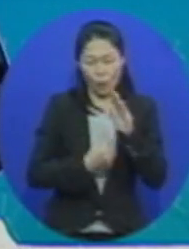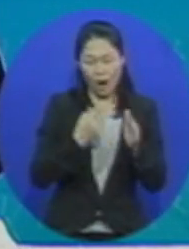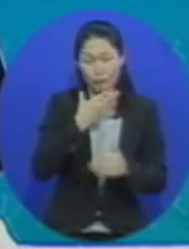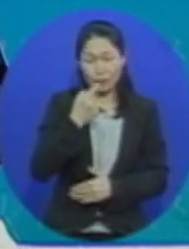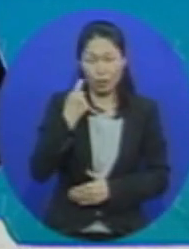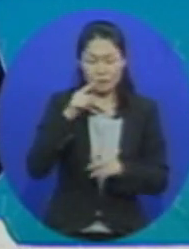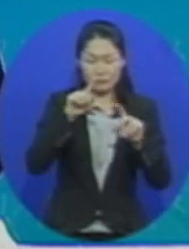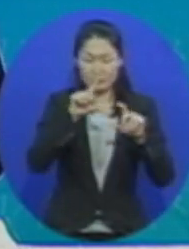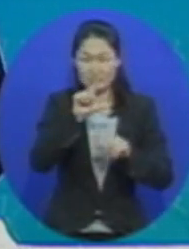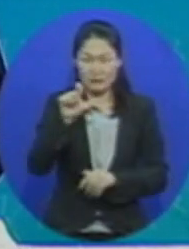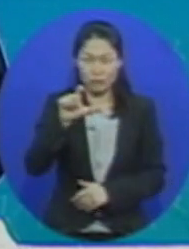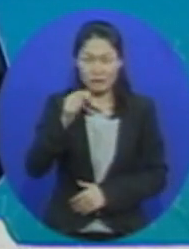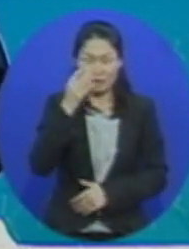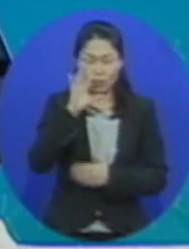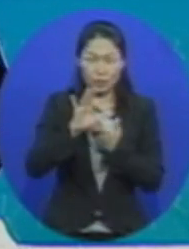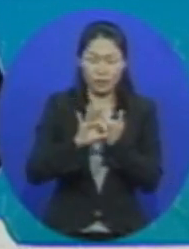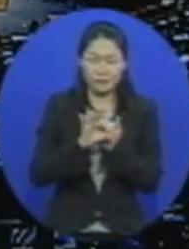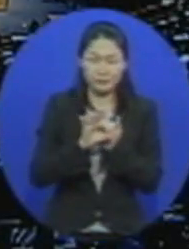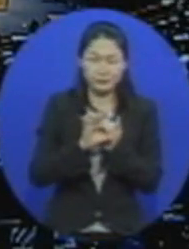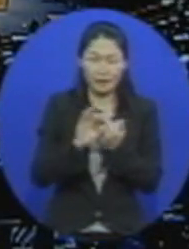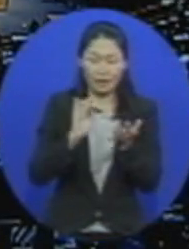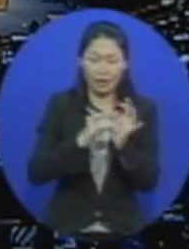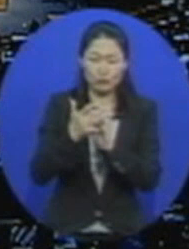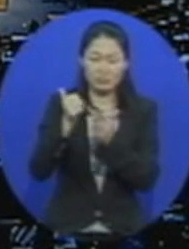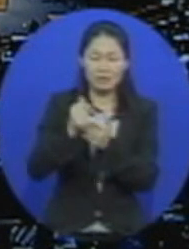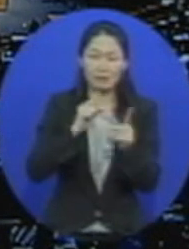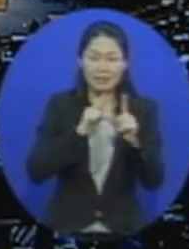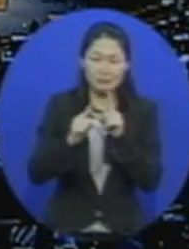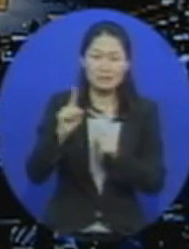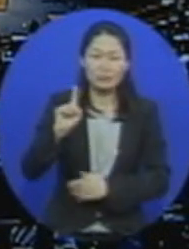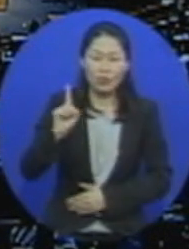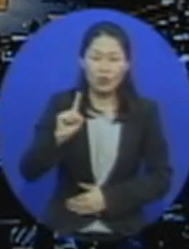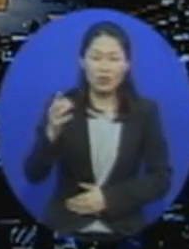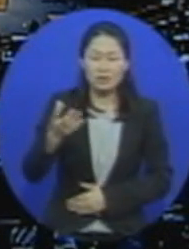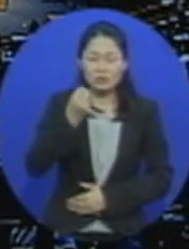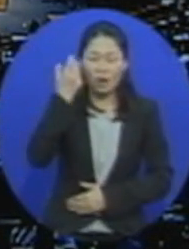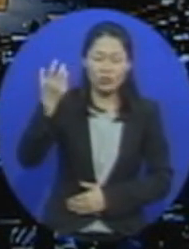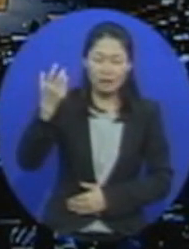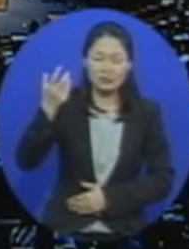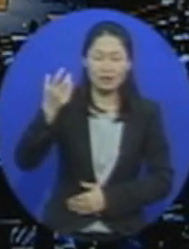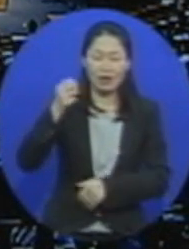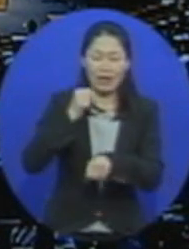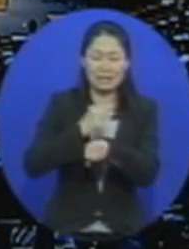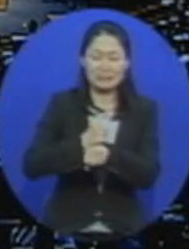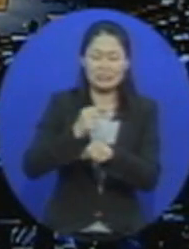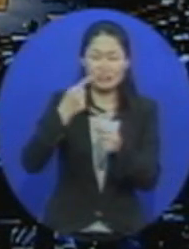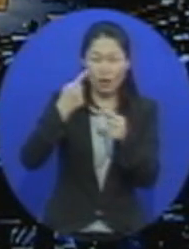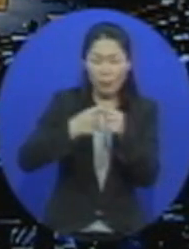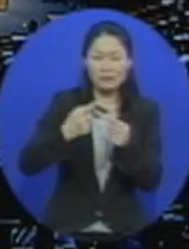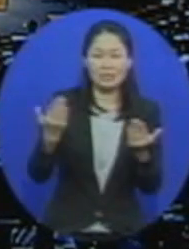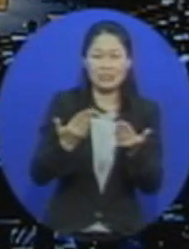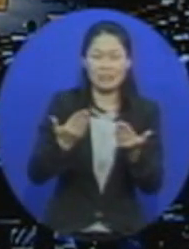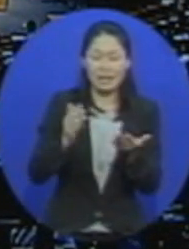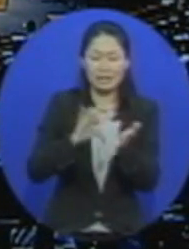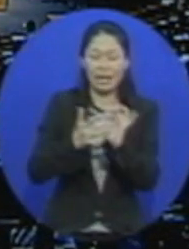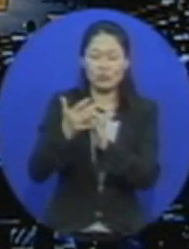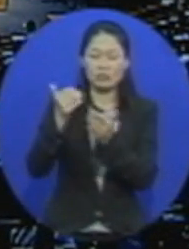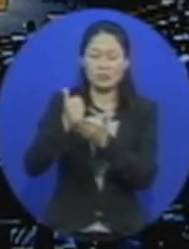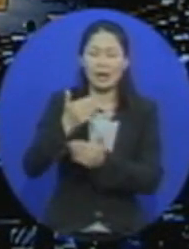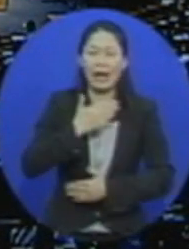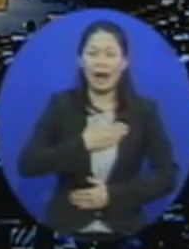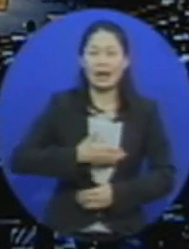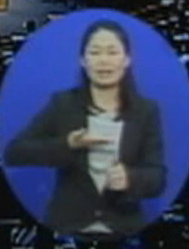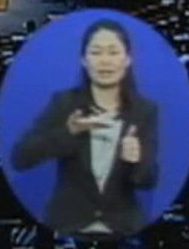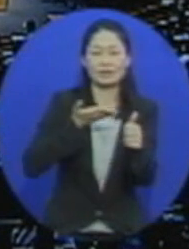15장 26절에 예수님께서 말씀하시기를 성령께서 하시는 첫 번째 일이 예수님을 알게